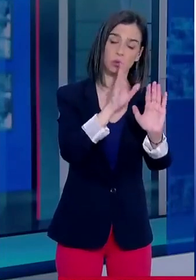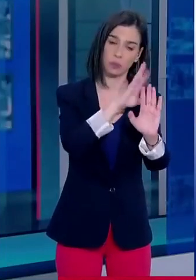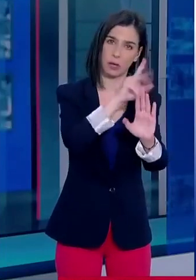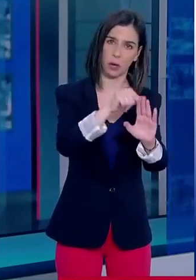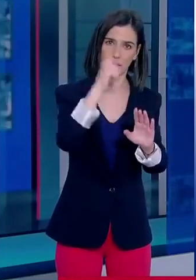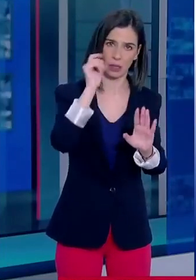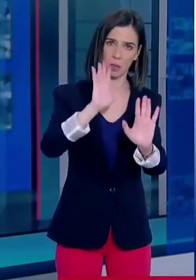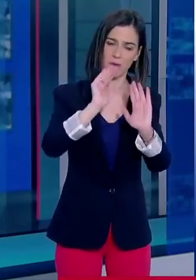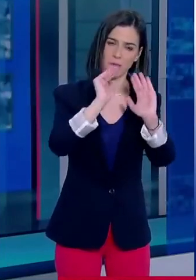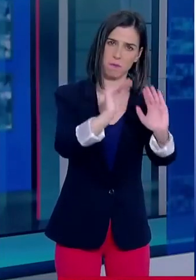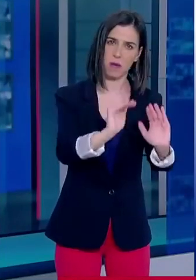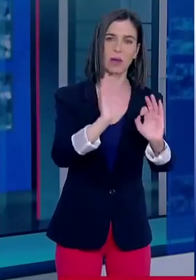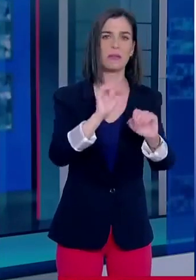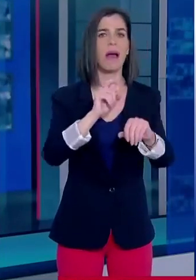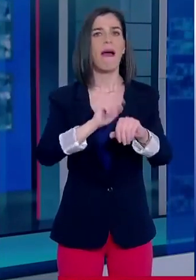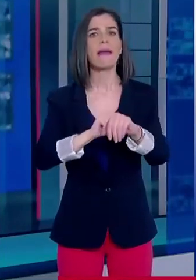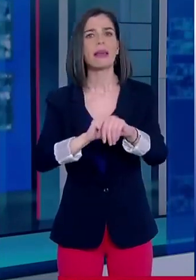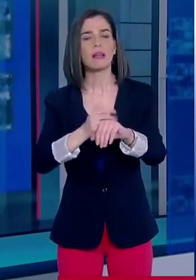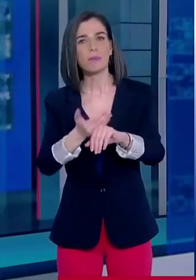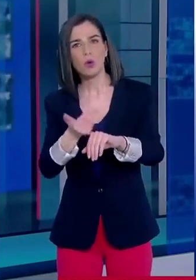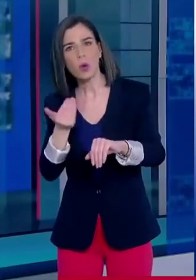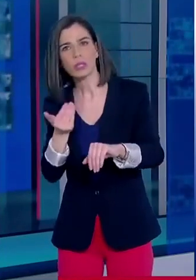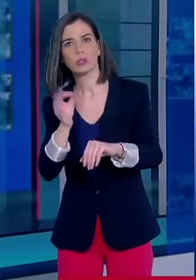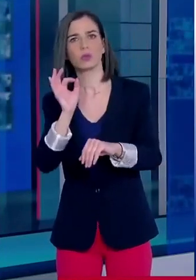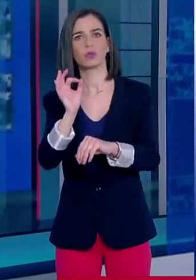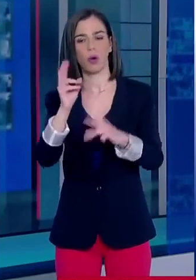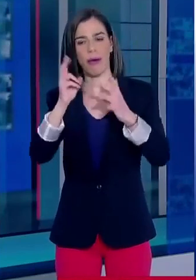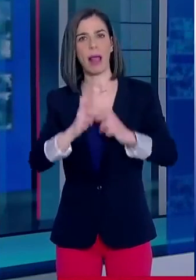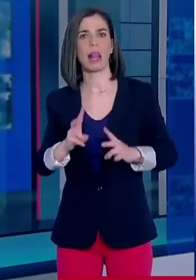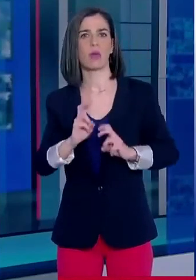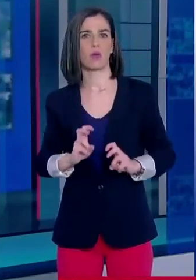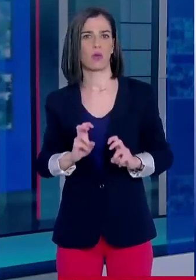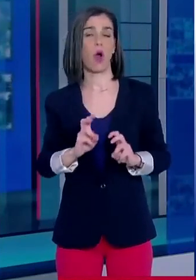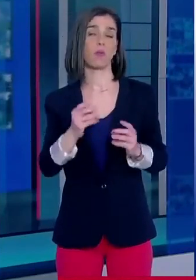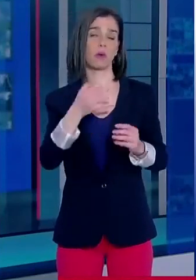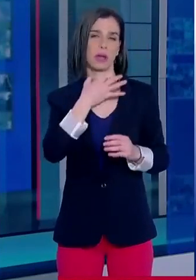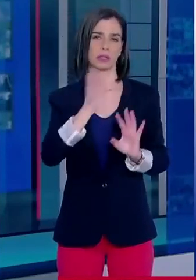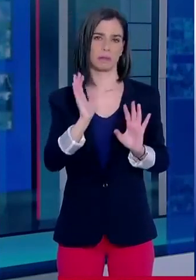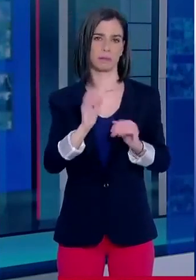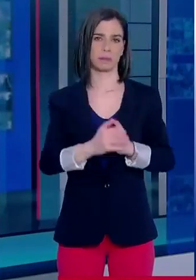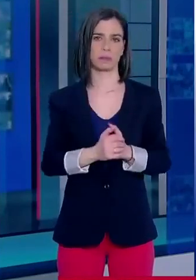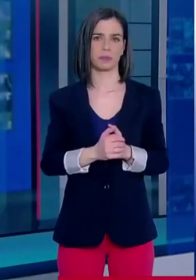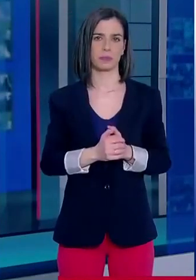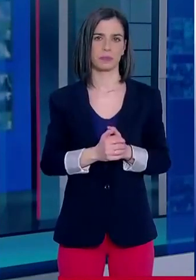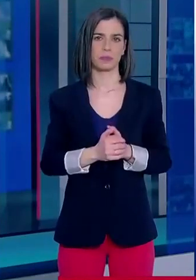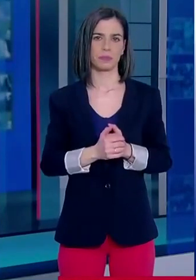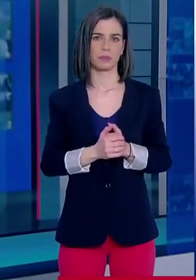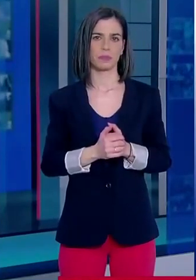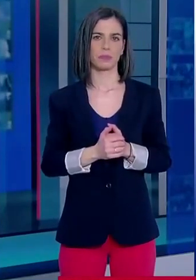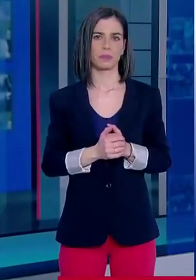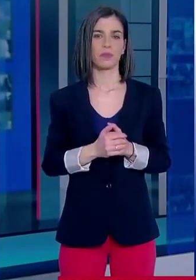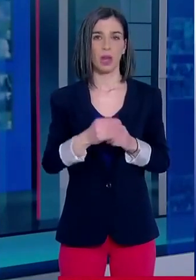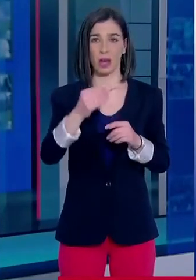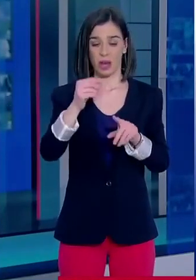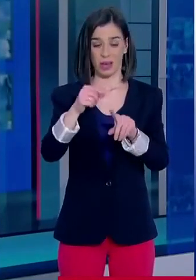και την έγκαιρη παρέμβαση ιατρικά όταν αυτό είναι απαραίτητο. Δεν θα σου δώσει τη θεραπεία το